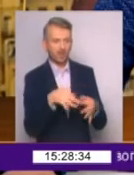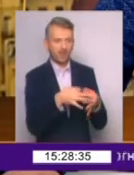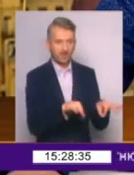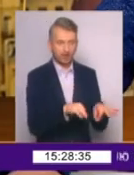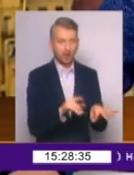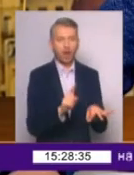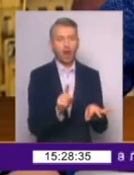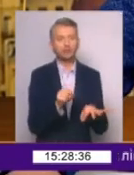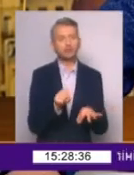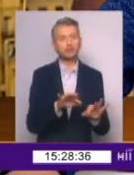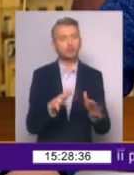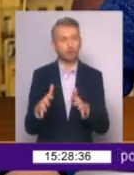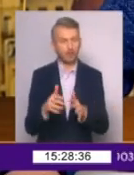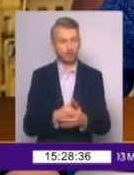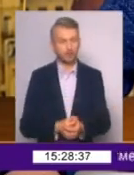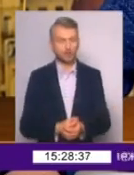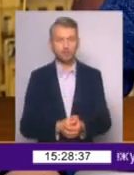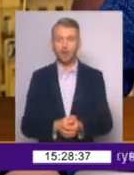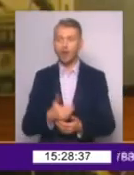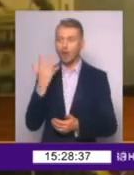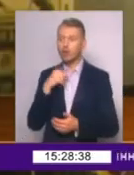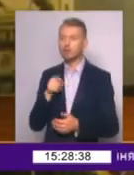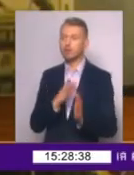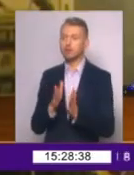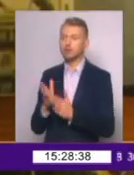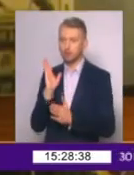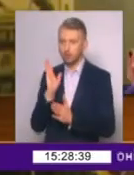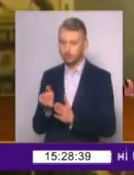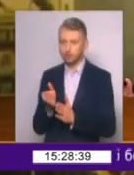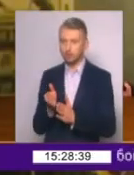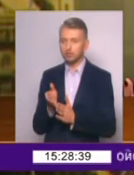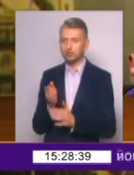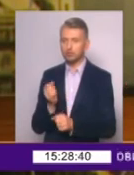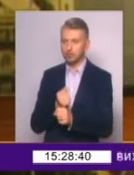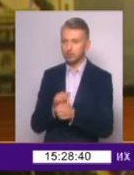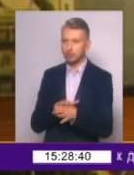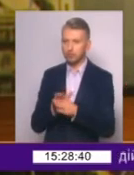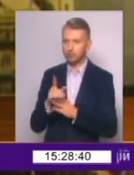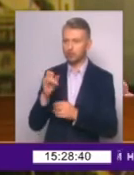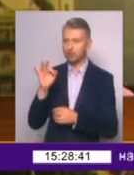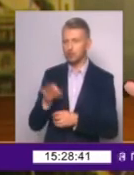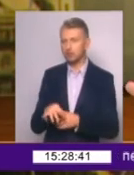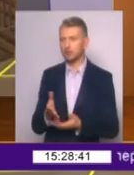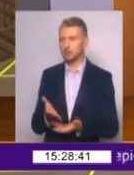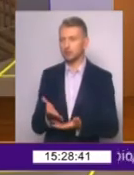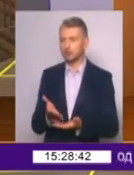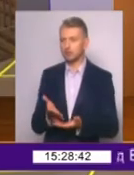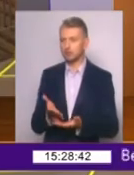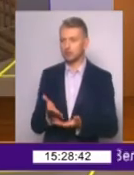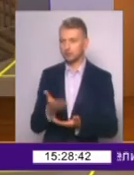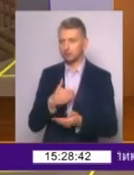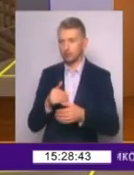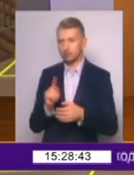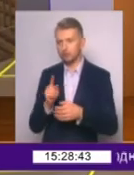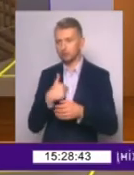Що відбувається взагалі, да, з комунальним, да, майном. Да, а коли вже Києва ця система увійде от повністю вже в наш простір інтернет, ми